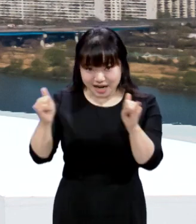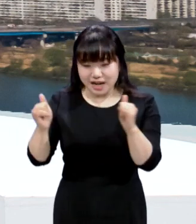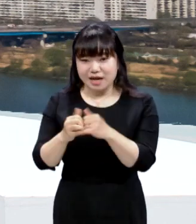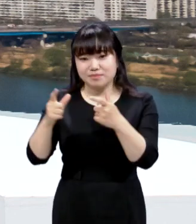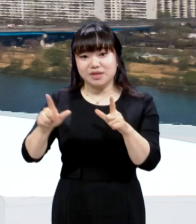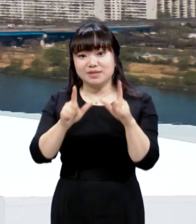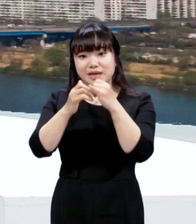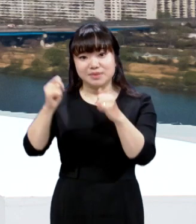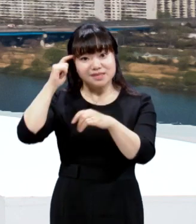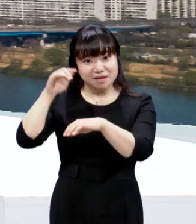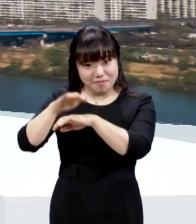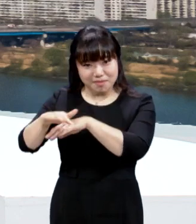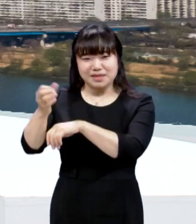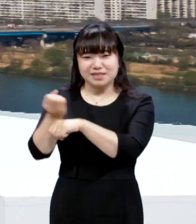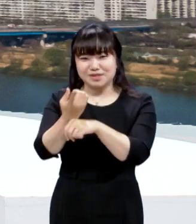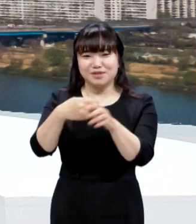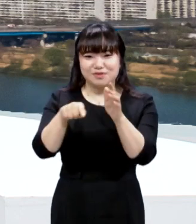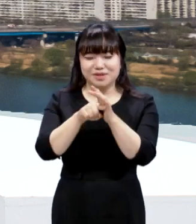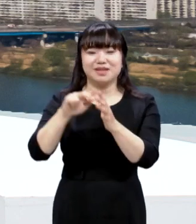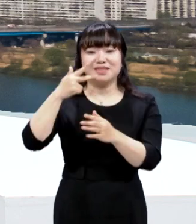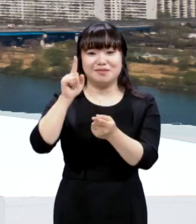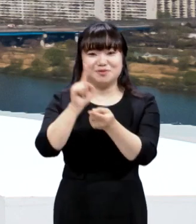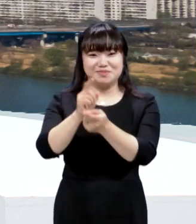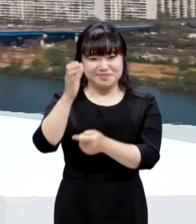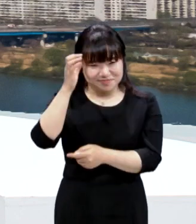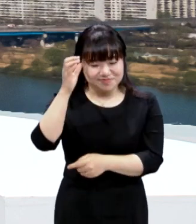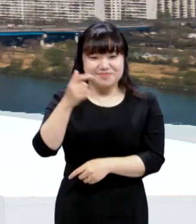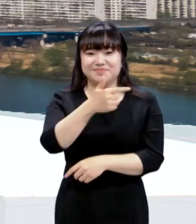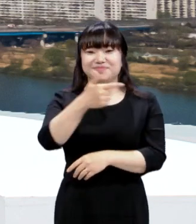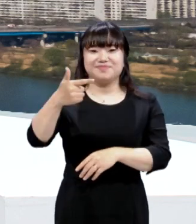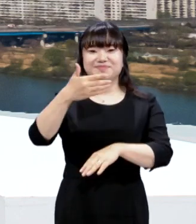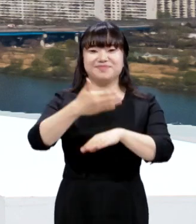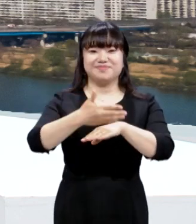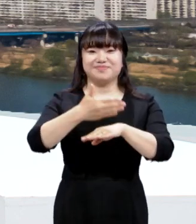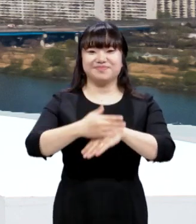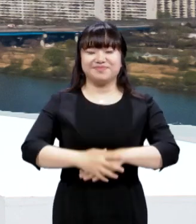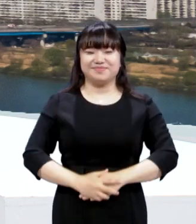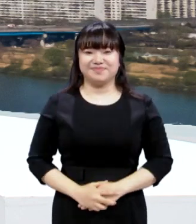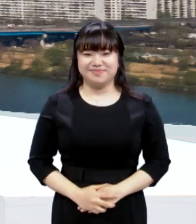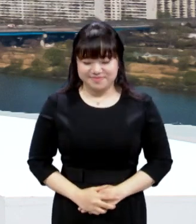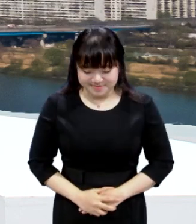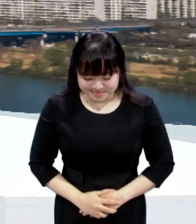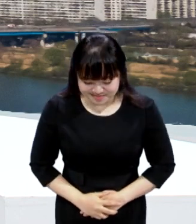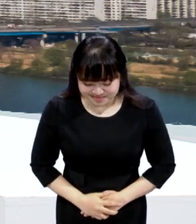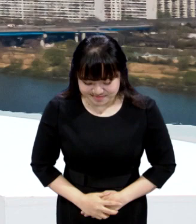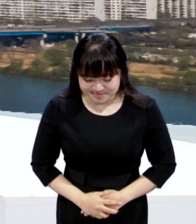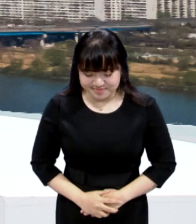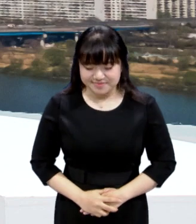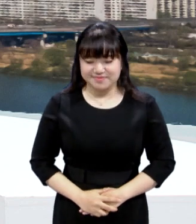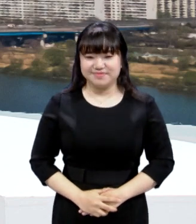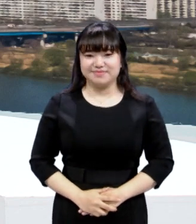지역주민의 가치를 담은 소식으로 다음주 찾아뵙겠습니다 내 시청해주신 여러분 고맙습니다